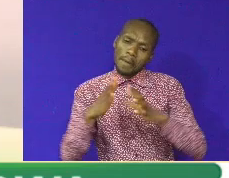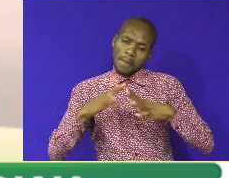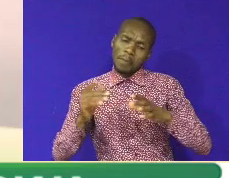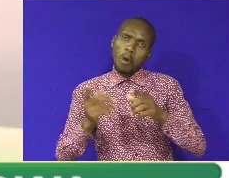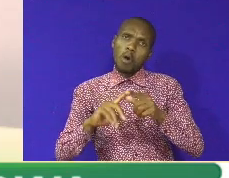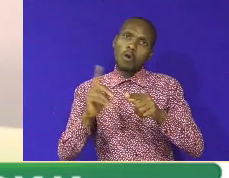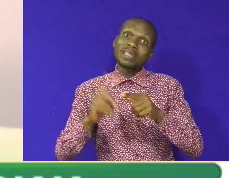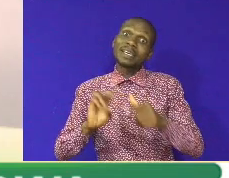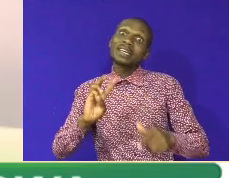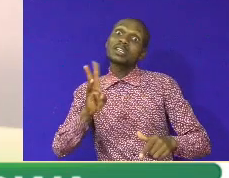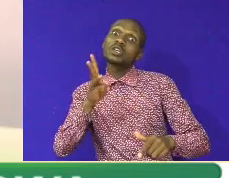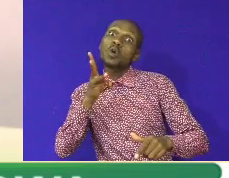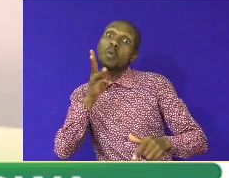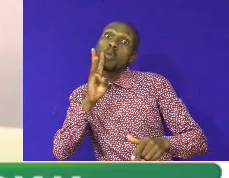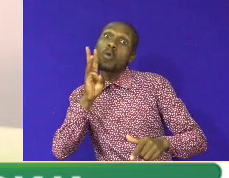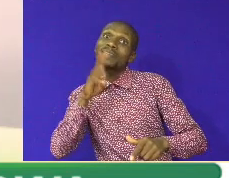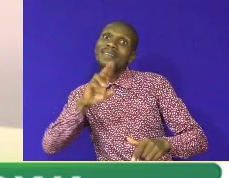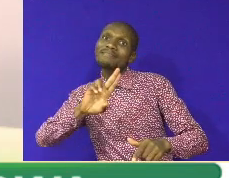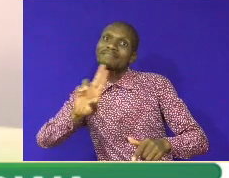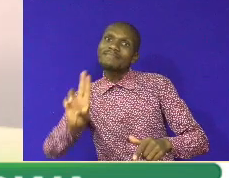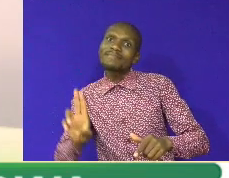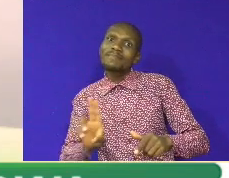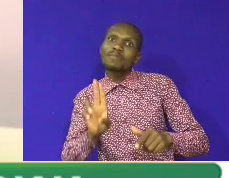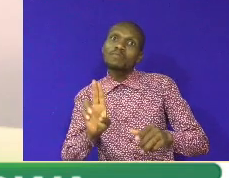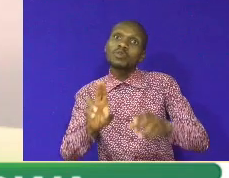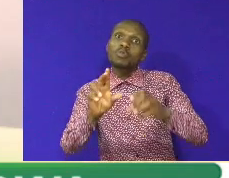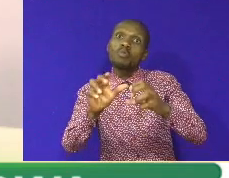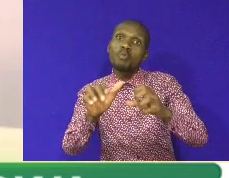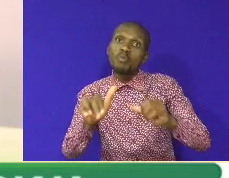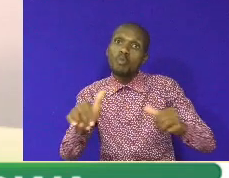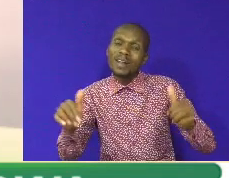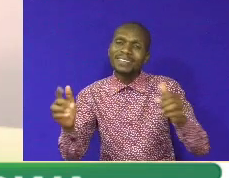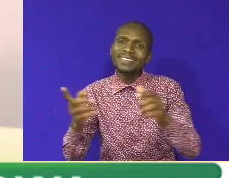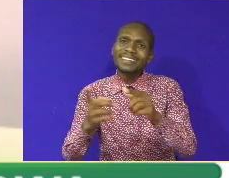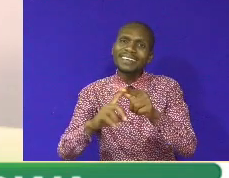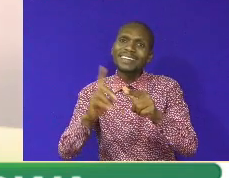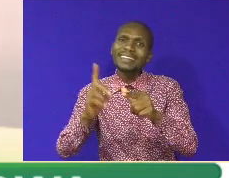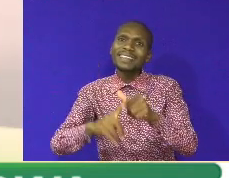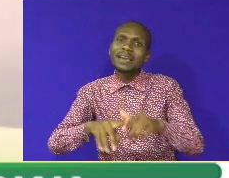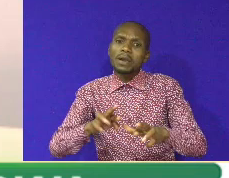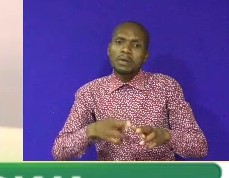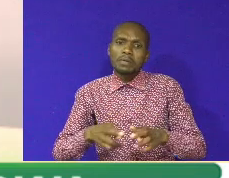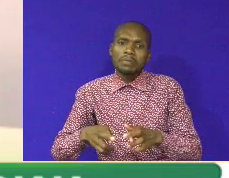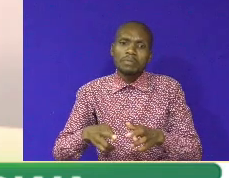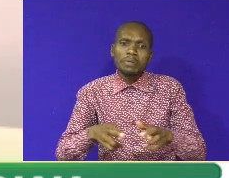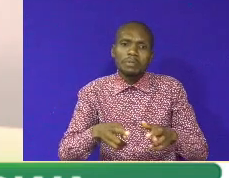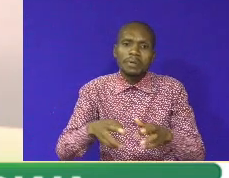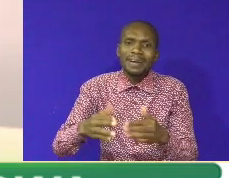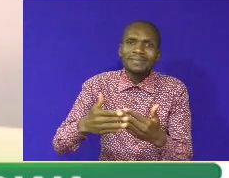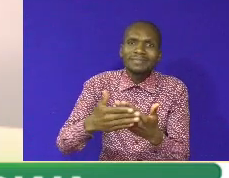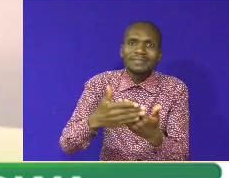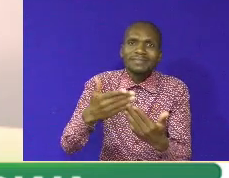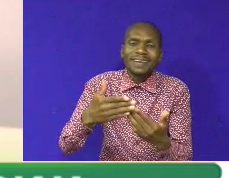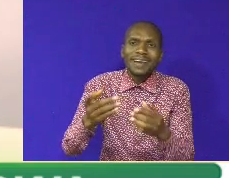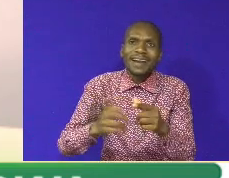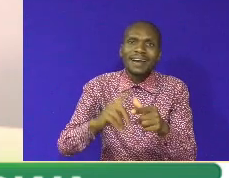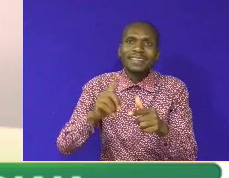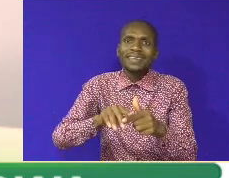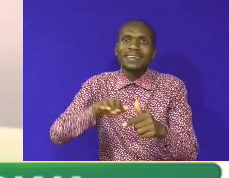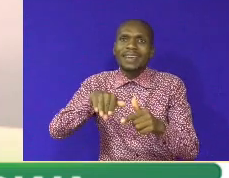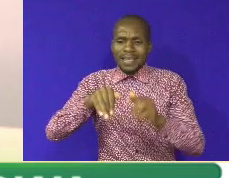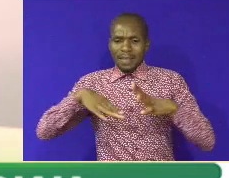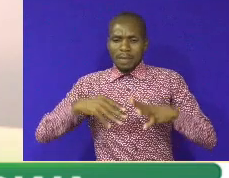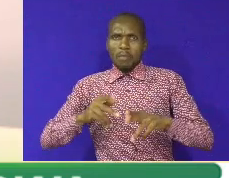kiavuna amacha yungu tumekware asenchera erendunge nabo yugo chinsoko kurendwa nabo yugo kubuli ya menye kwa